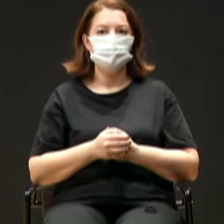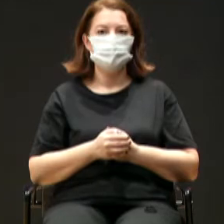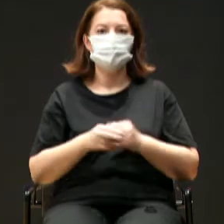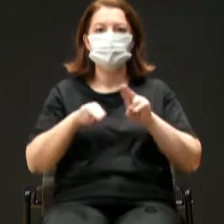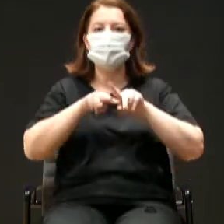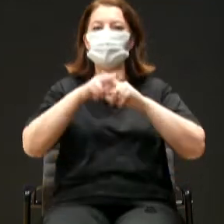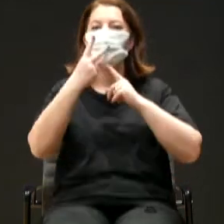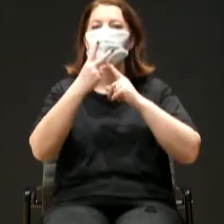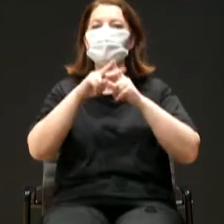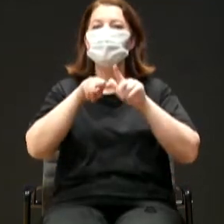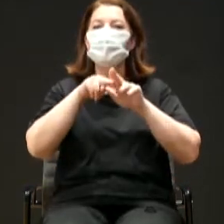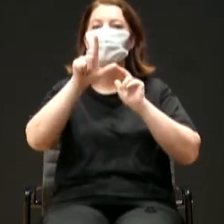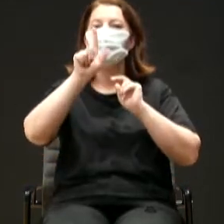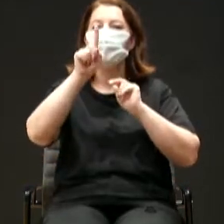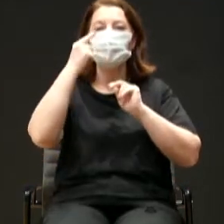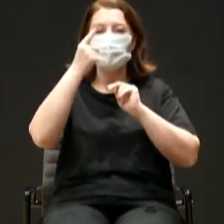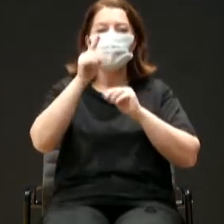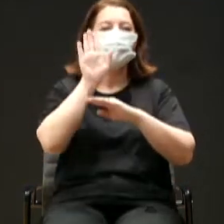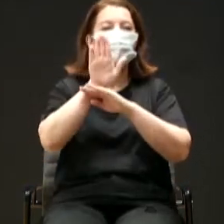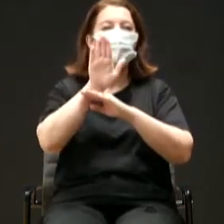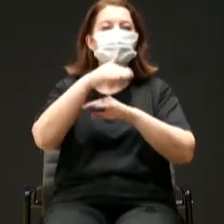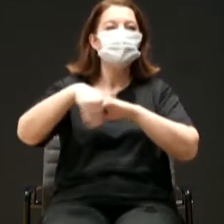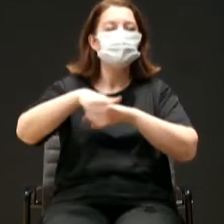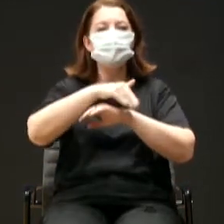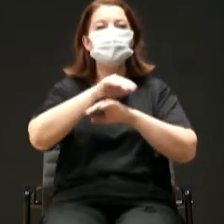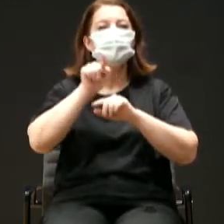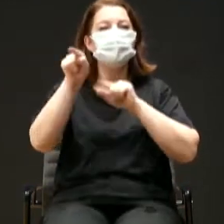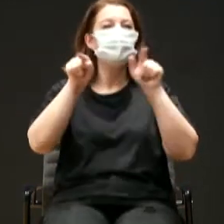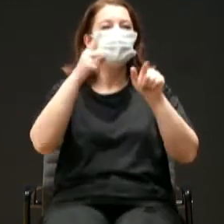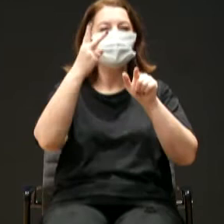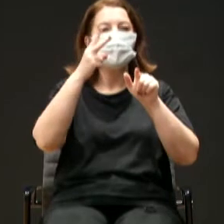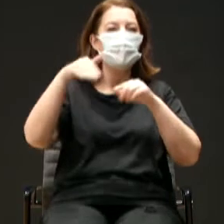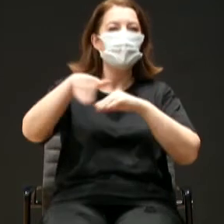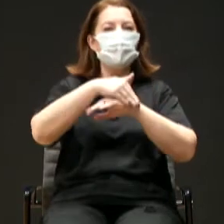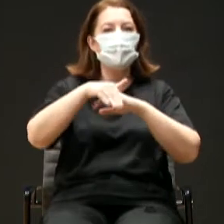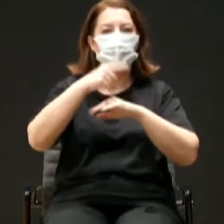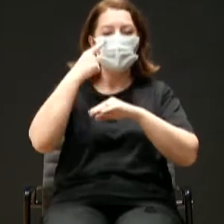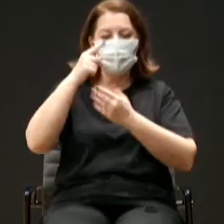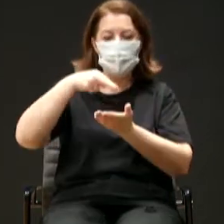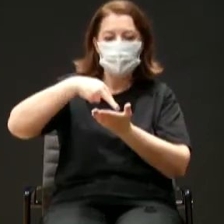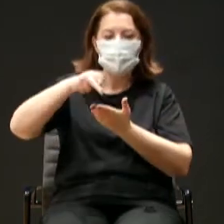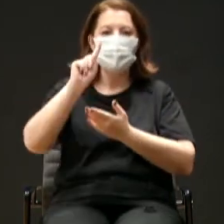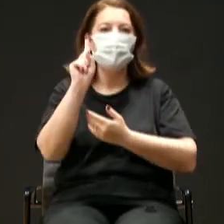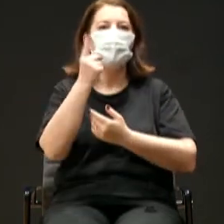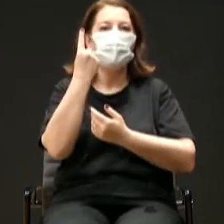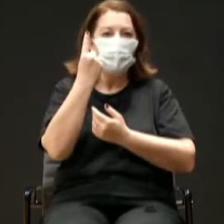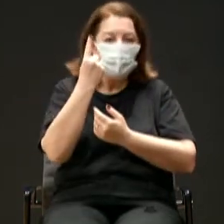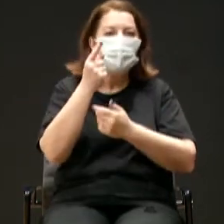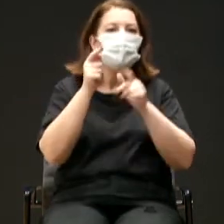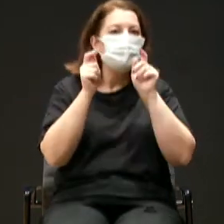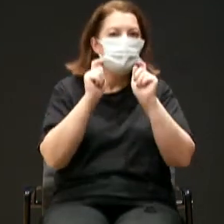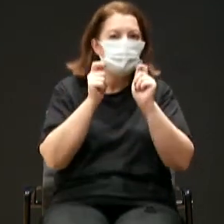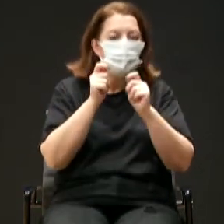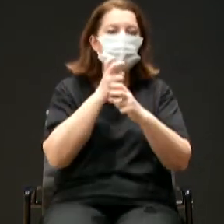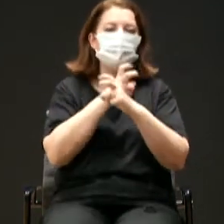Kavaklı Mahallesi Demokrasi Caddesi'nin her iki yönünde yaya kaldırımı bulunmadığından yayalar için